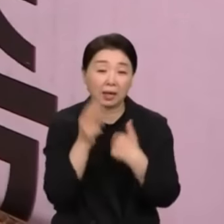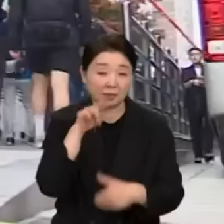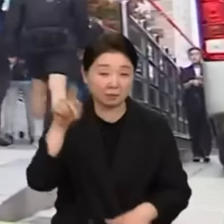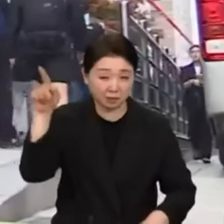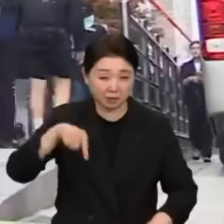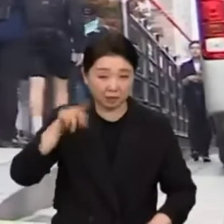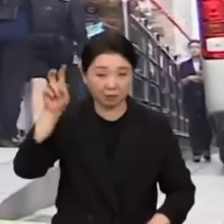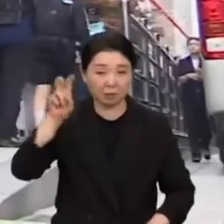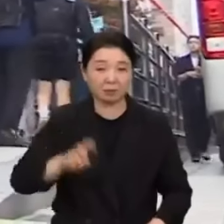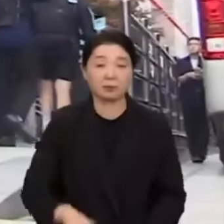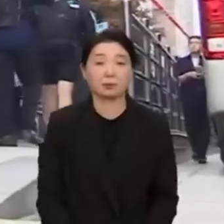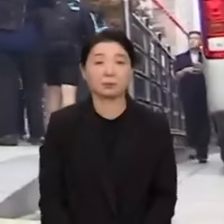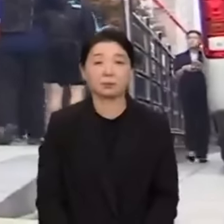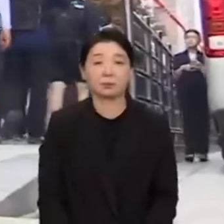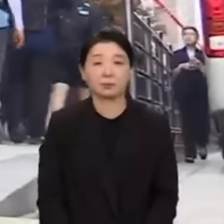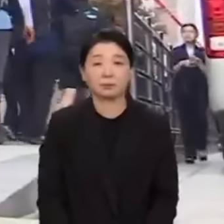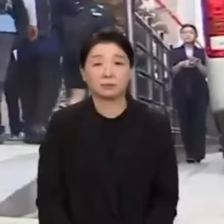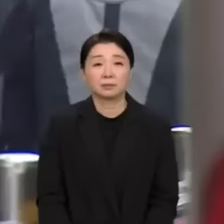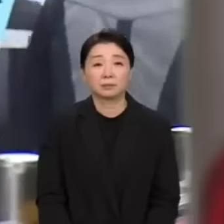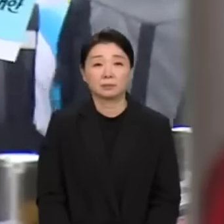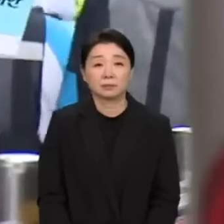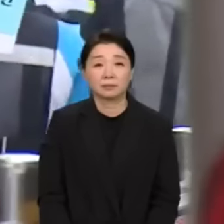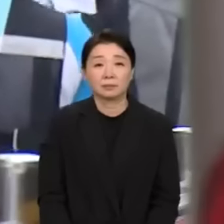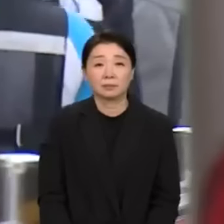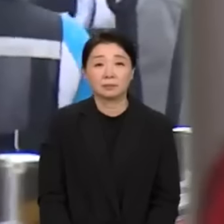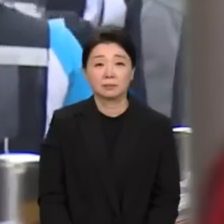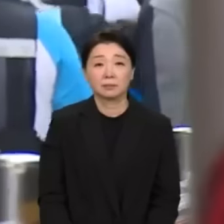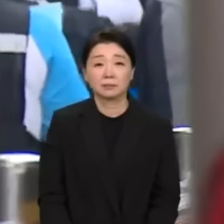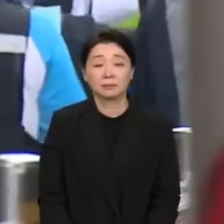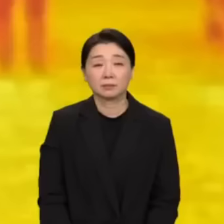보입니다. JTBC 이상화입니다.